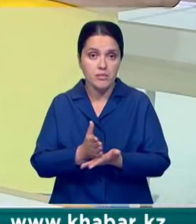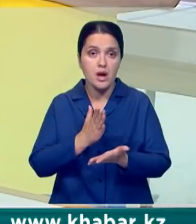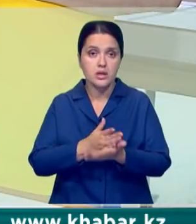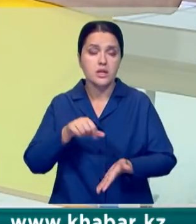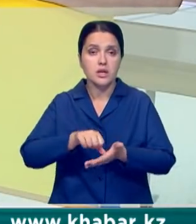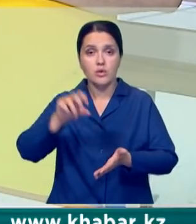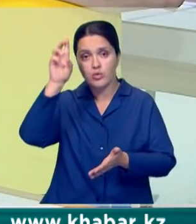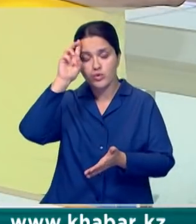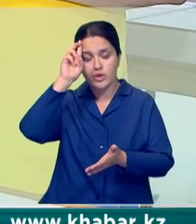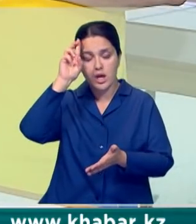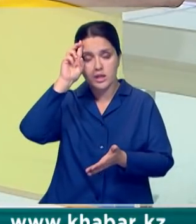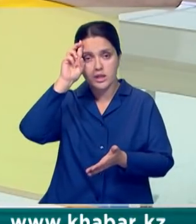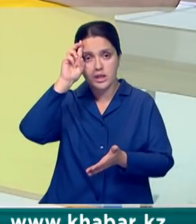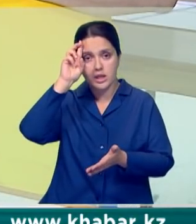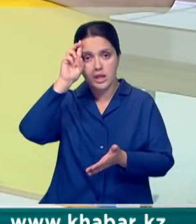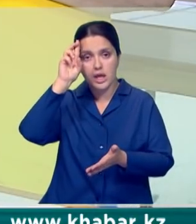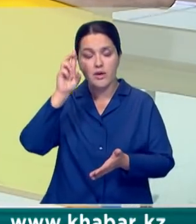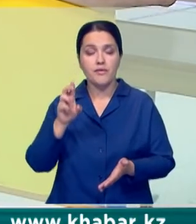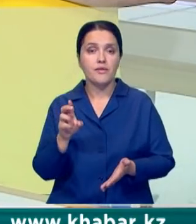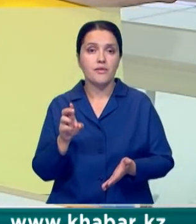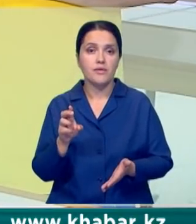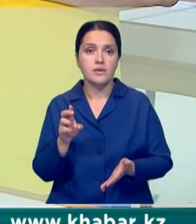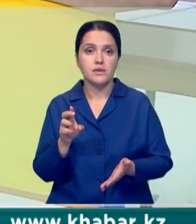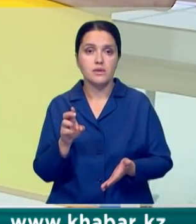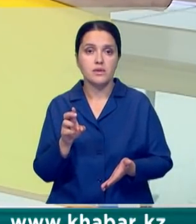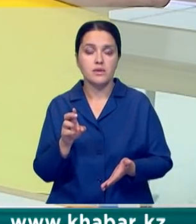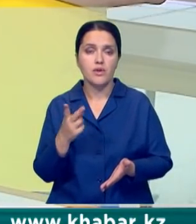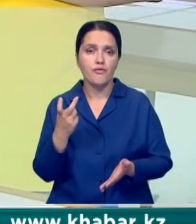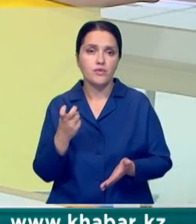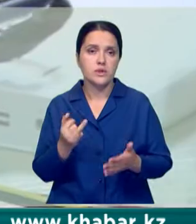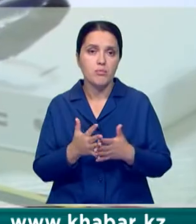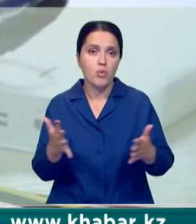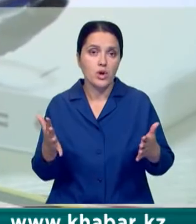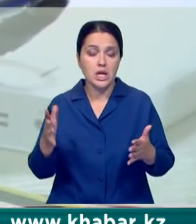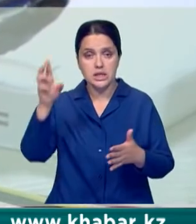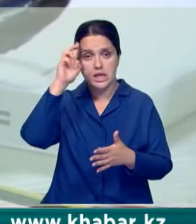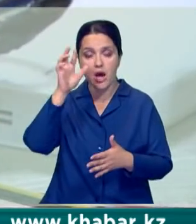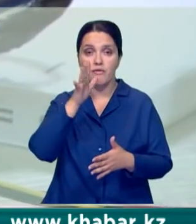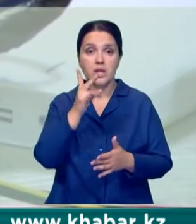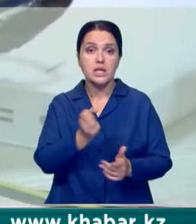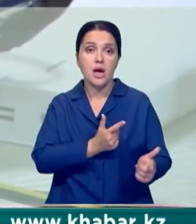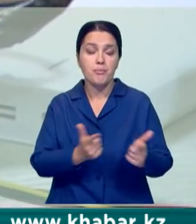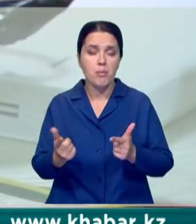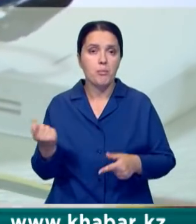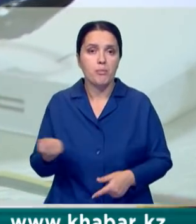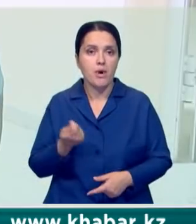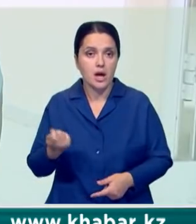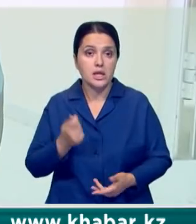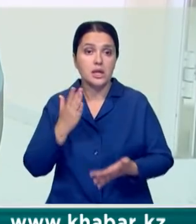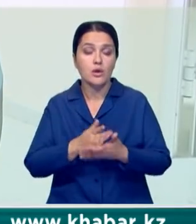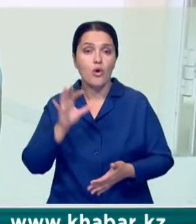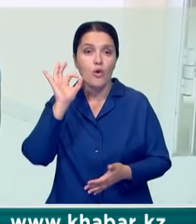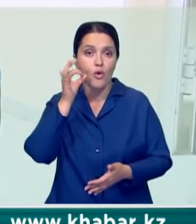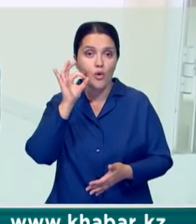участников на международном этапе достигает 200 более стран времени на подготовку не так много уже